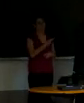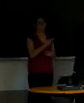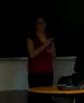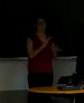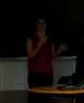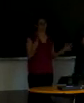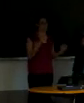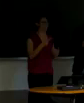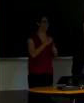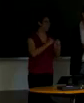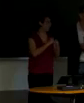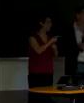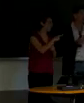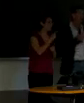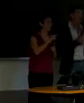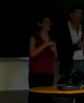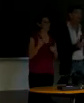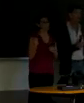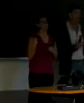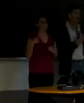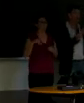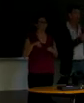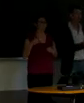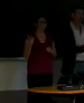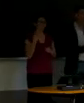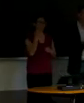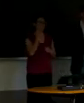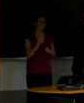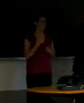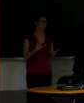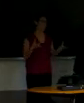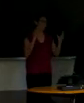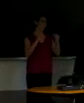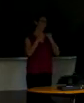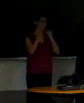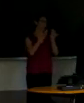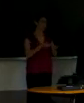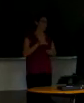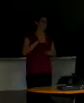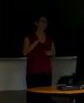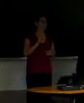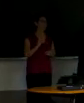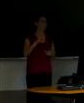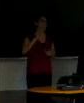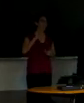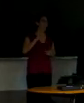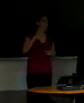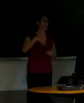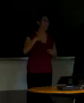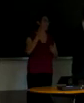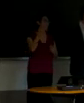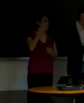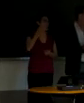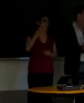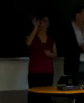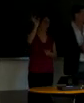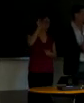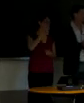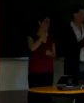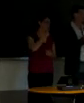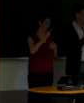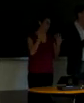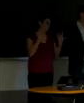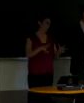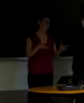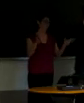sia dal direttore che da Patrizio poco fa. Io non lo ripeto perché il DIEM è un'eccellenza e ormai lo sapete, ve l'abbiamo ripetuto quasi come